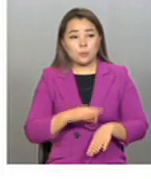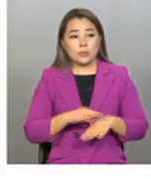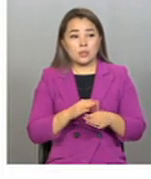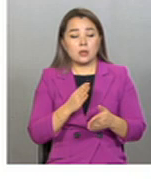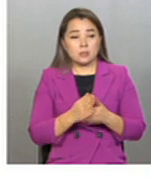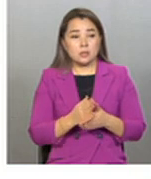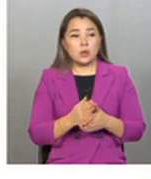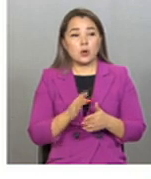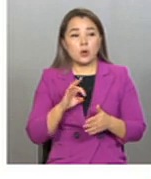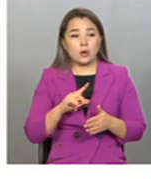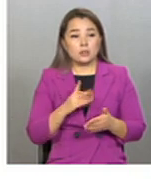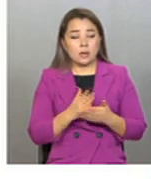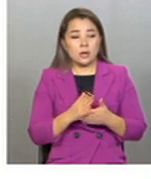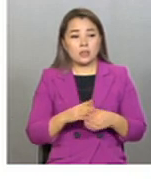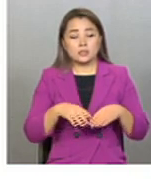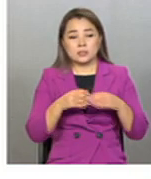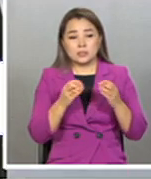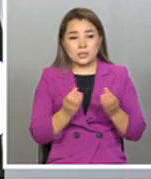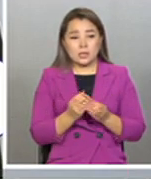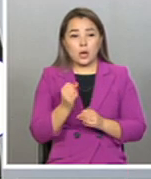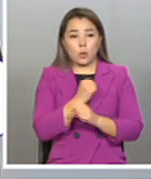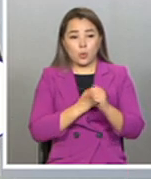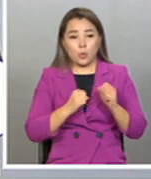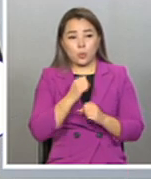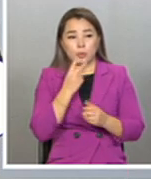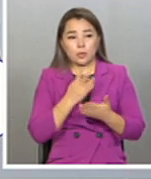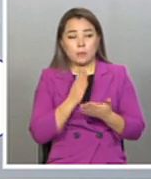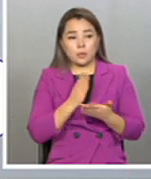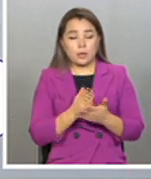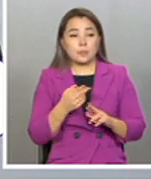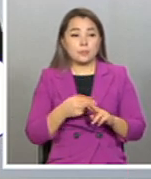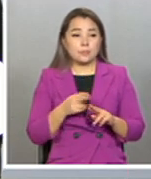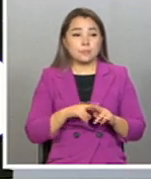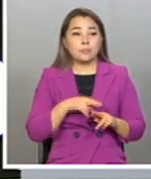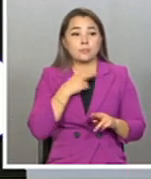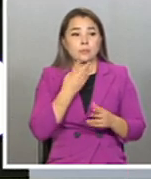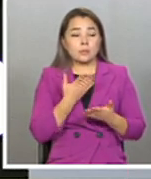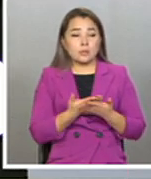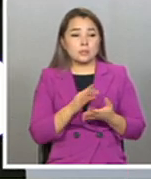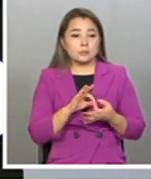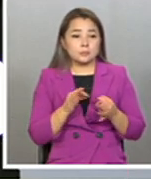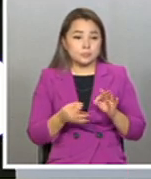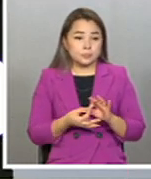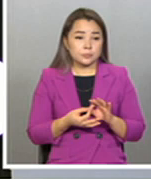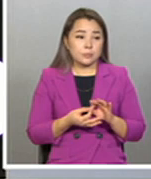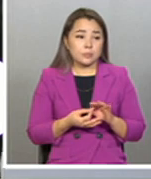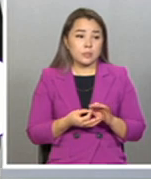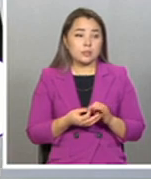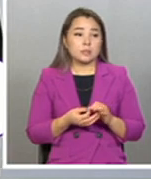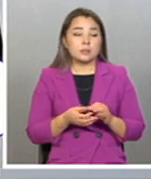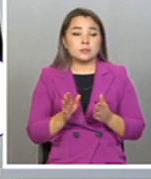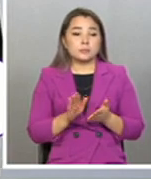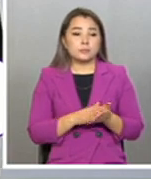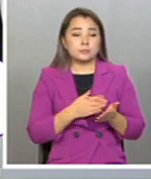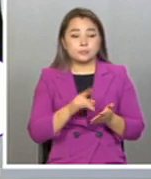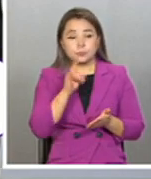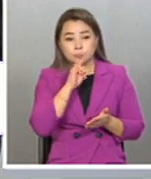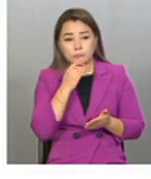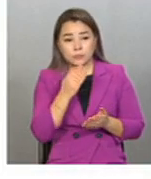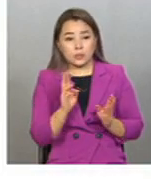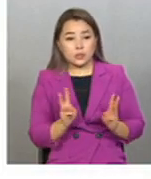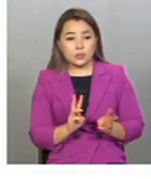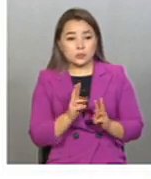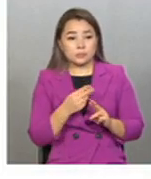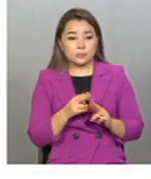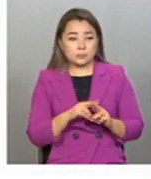өсті дискі қозғалысқа келтіреді. Енді назарларыңызды аударатын болсаңыздар, яғни жанармайдың жануын камерасына